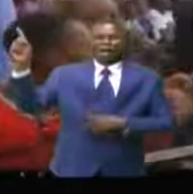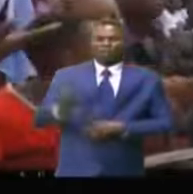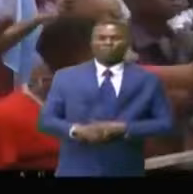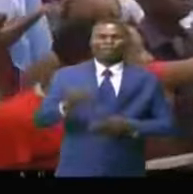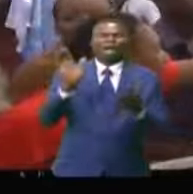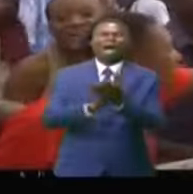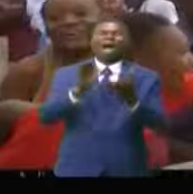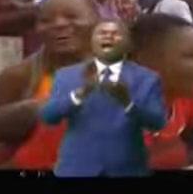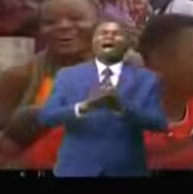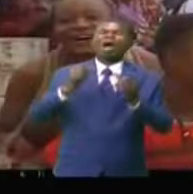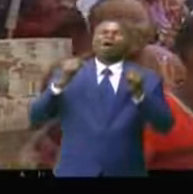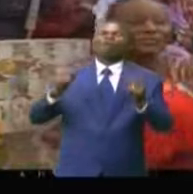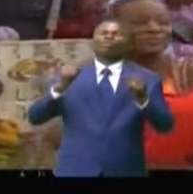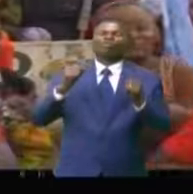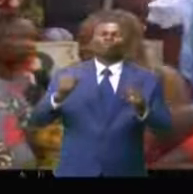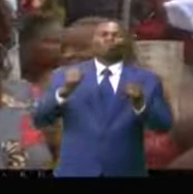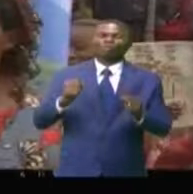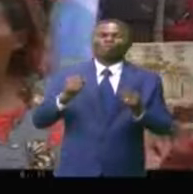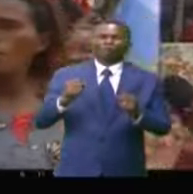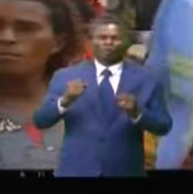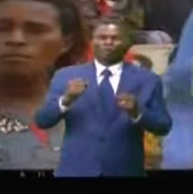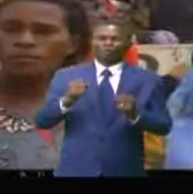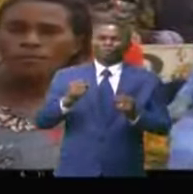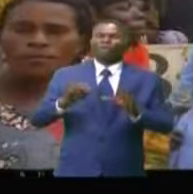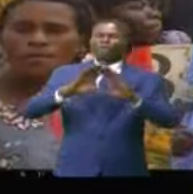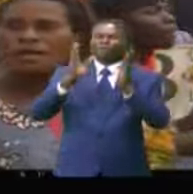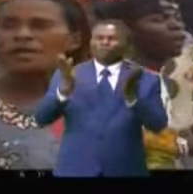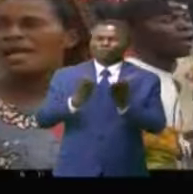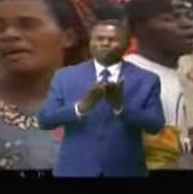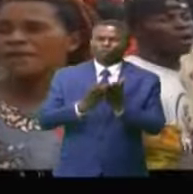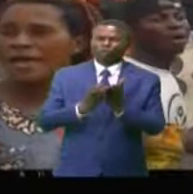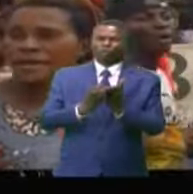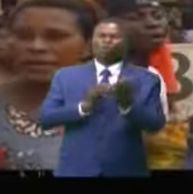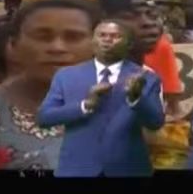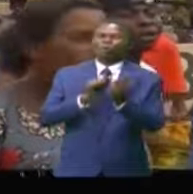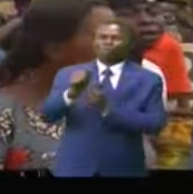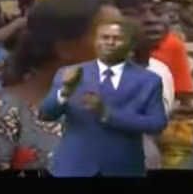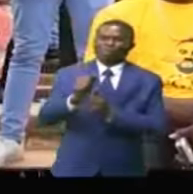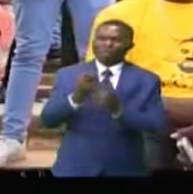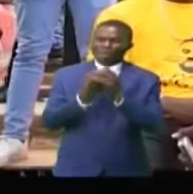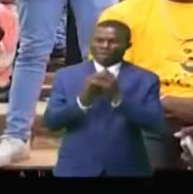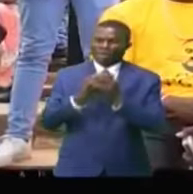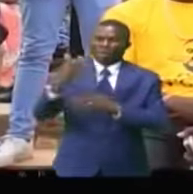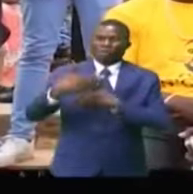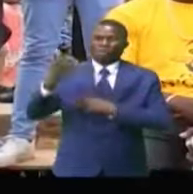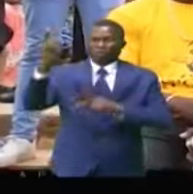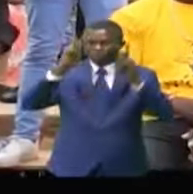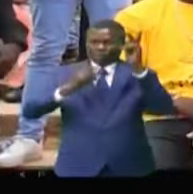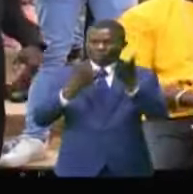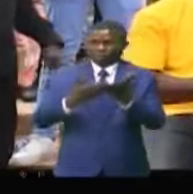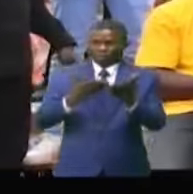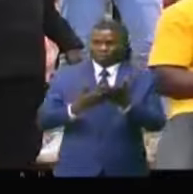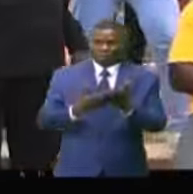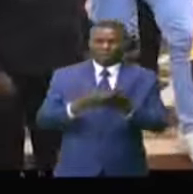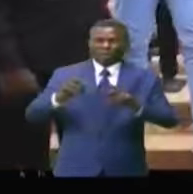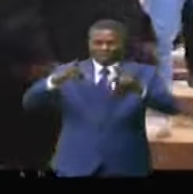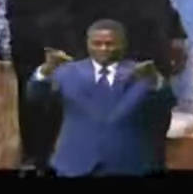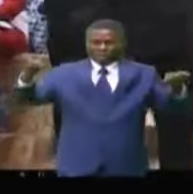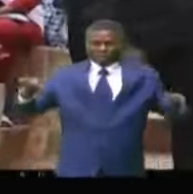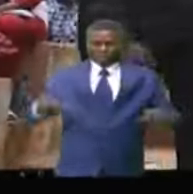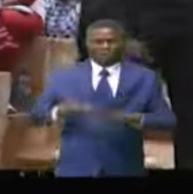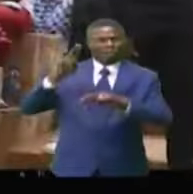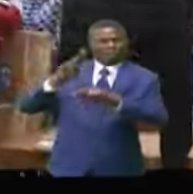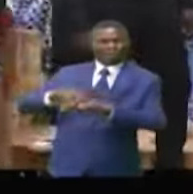tous les stadiums. Ils bravent toutes les mesures protocolaires. Étant les plus proches de la population, c'est dans les gradins qu'ils prennent